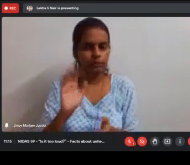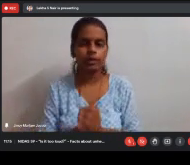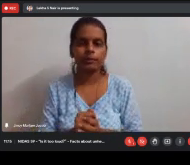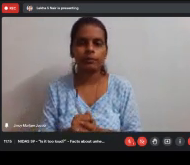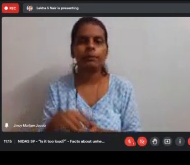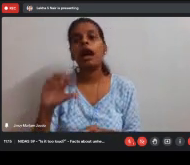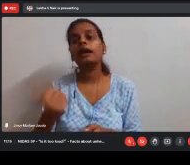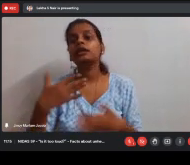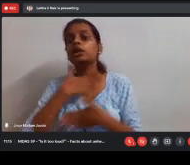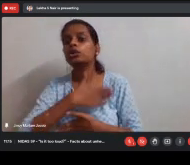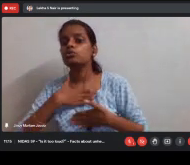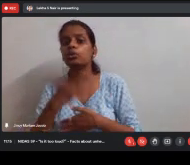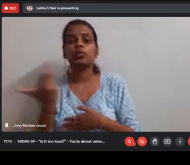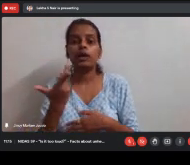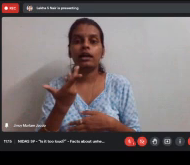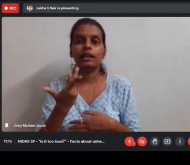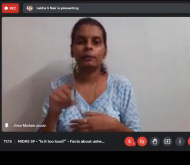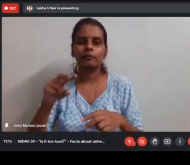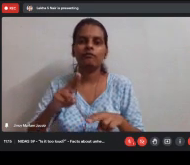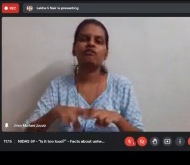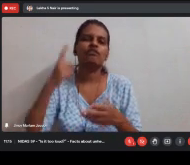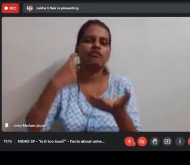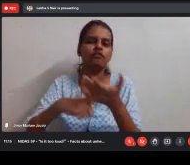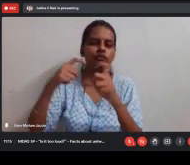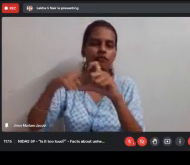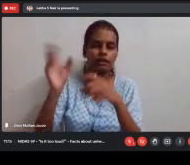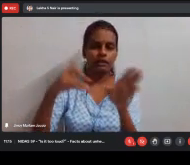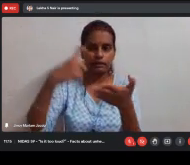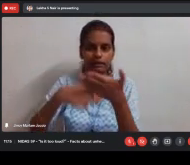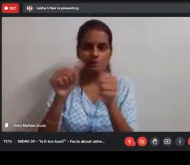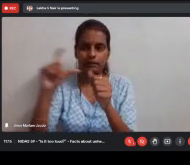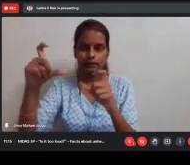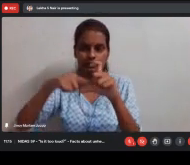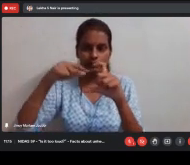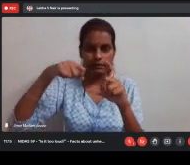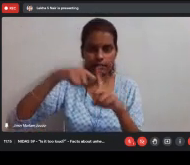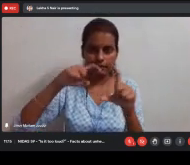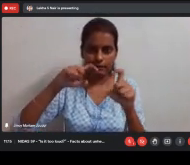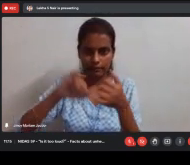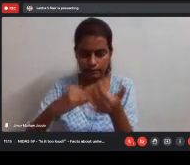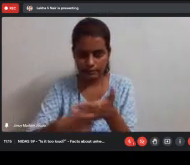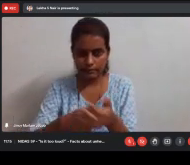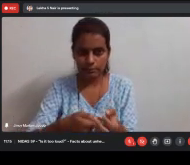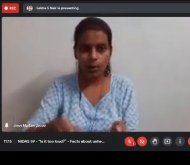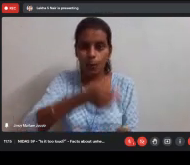ഉച്ചത്തിൽ കേൾക്കുന്നവരുണ്ട്, പതിയെ കേൾക്കുന്നവരുണ്ട്. ഡിസ്കോ, പബ്, ക്ലബ്, ഇങ്ങനെയുള്ള സ്ഥലങ്ങളിൽ